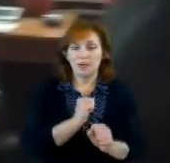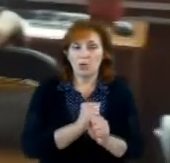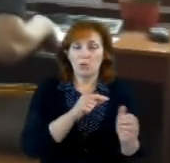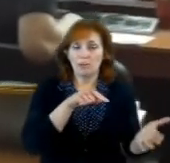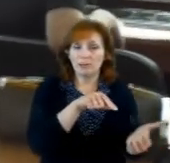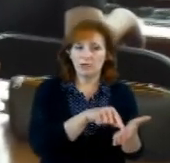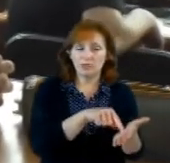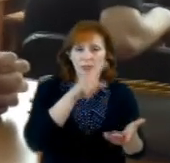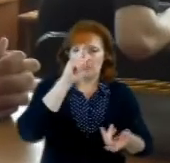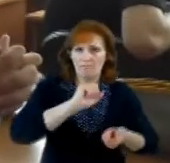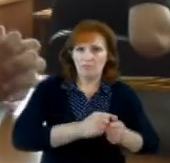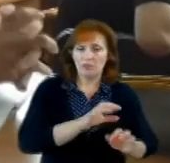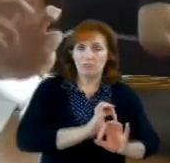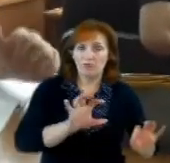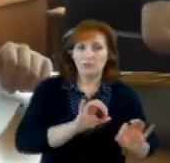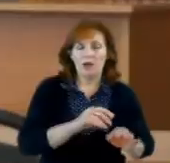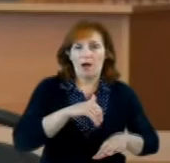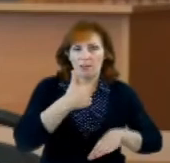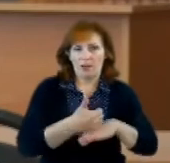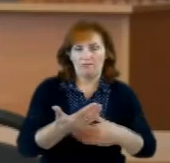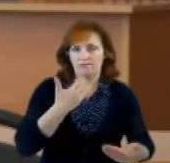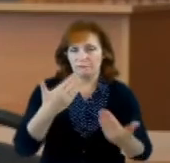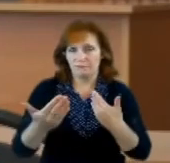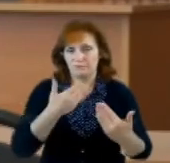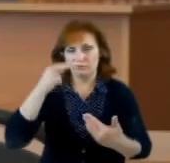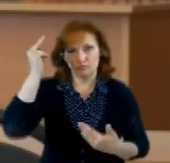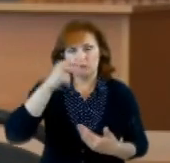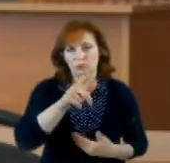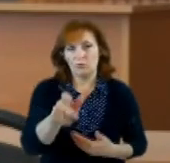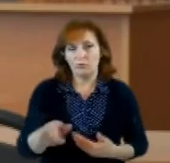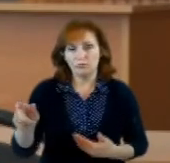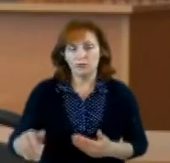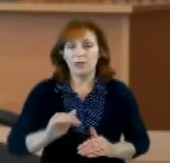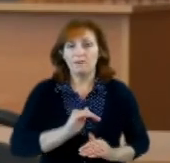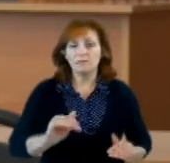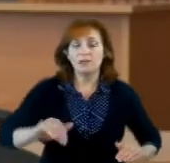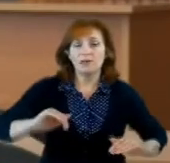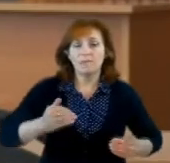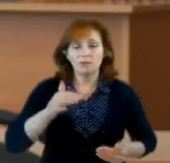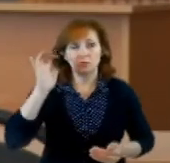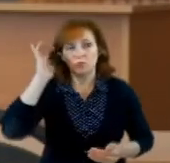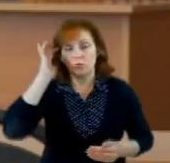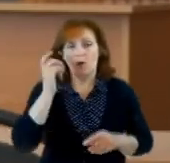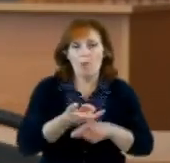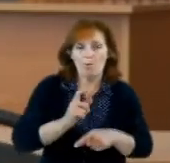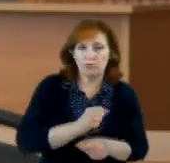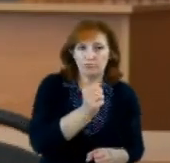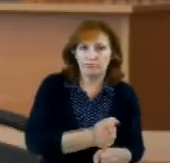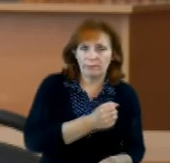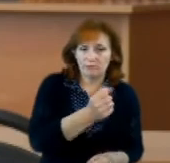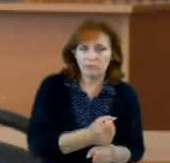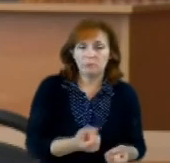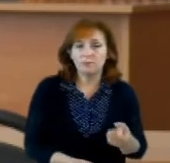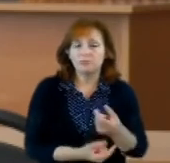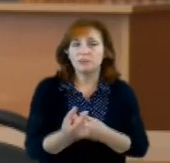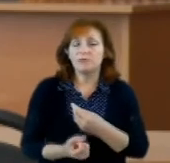а на активній взаємодії з учнями на уроках. Діти менше слухають учителя, а більше працюють із джерелами,